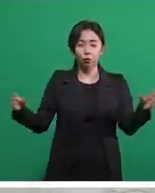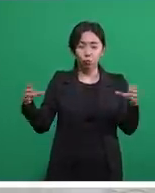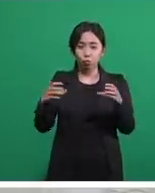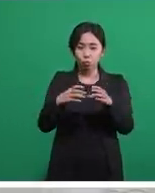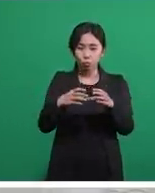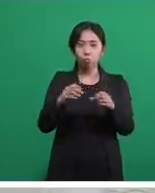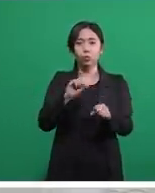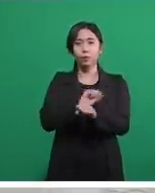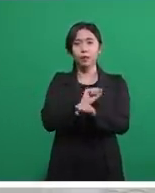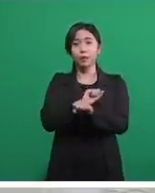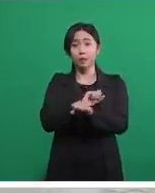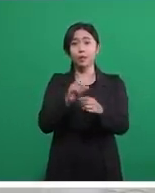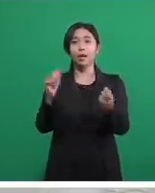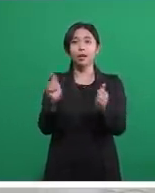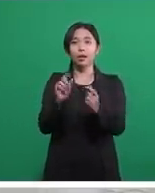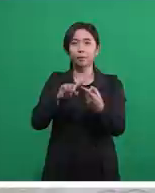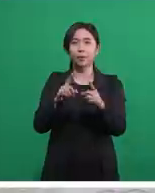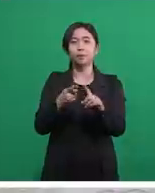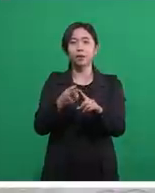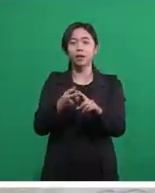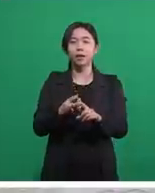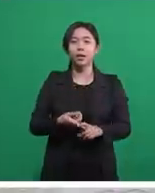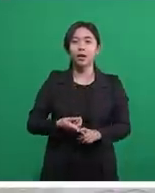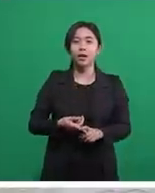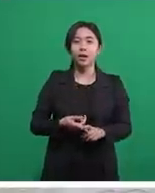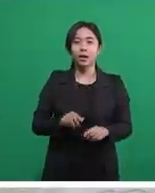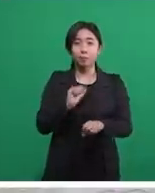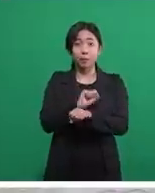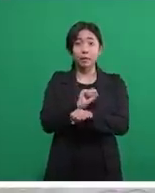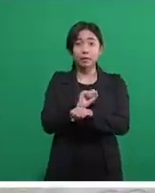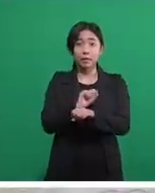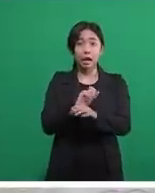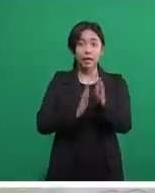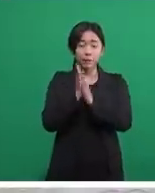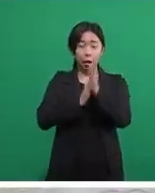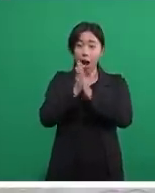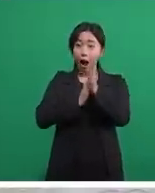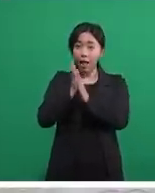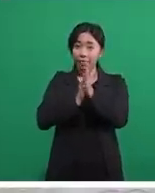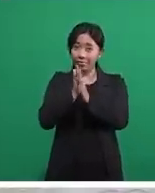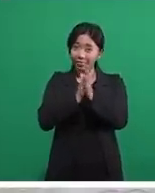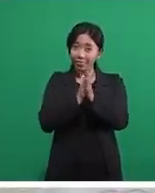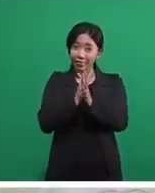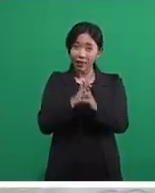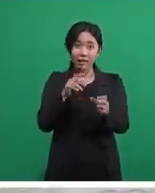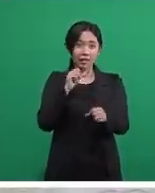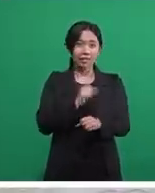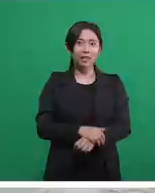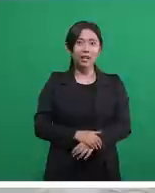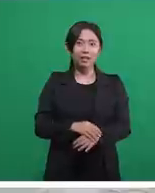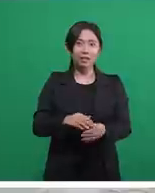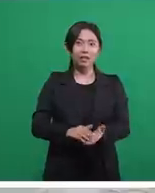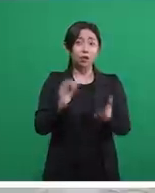berkumpul dan bekerja sama dengan teman-teman, bekerja dengan lebih giat, sekolah bisa